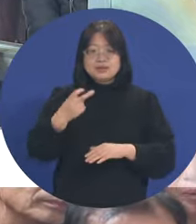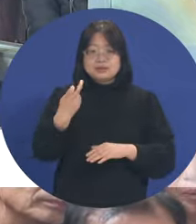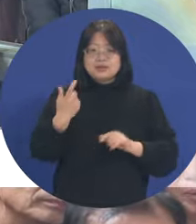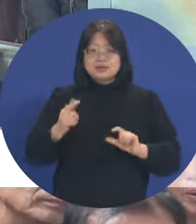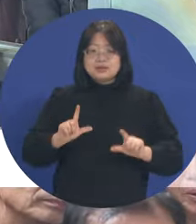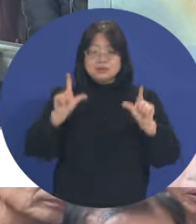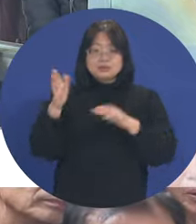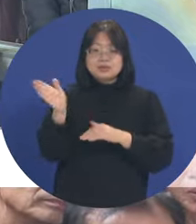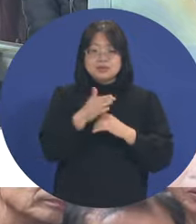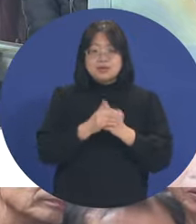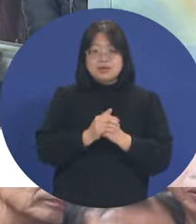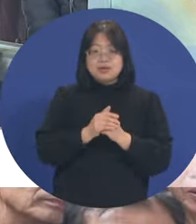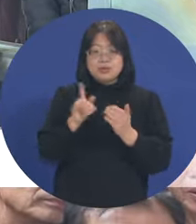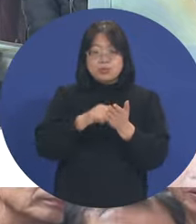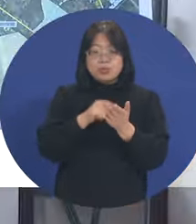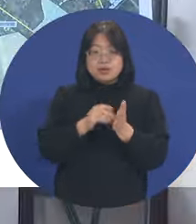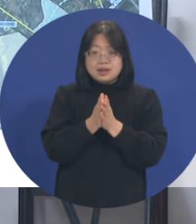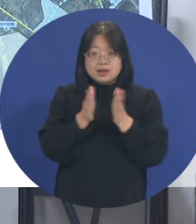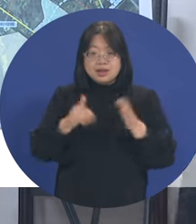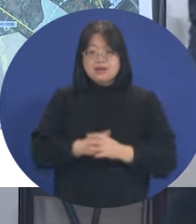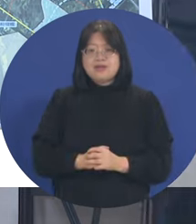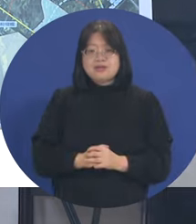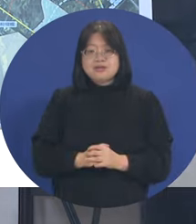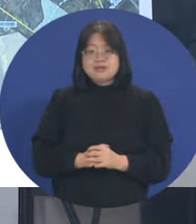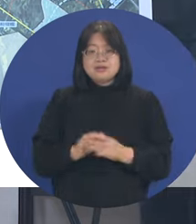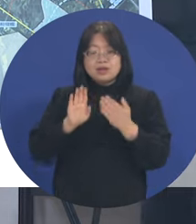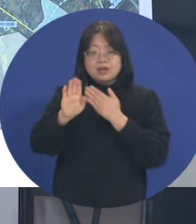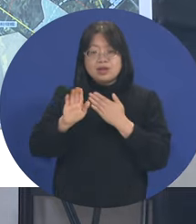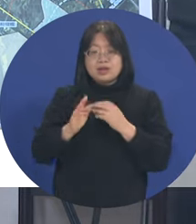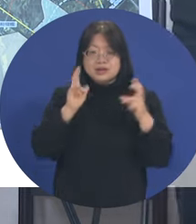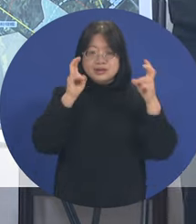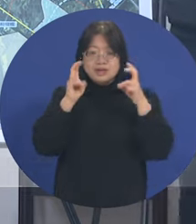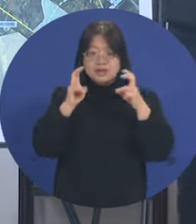계획대로진행된다면 2027년부터보상이시작될것이며,그